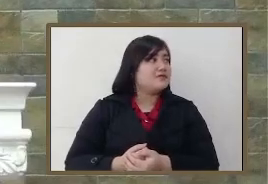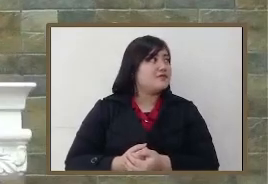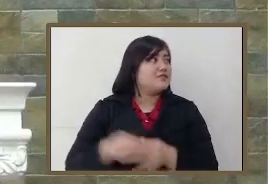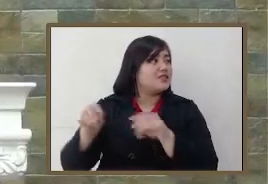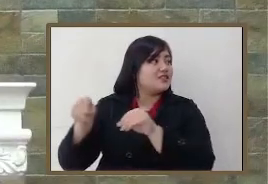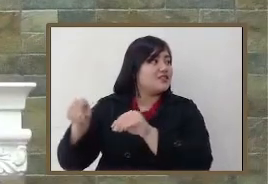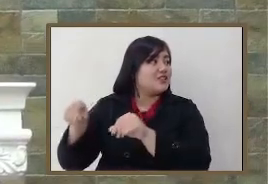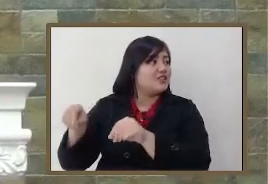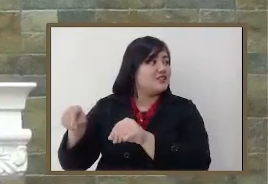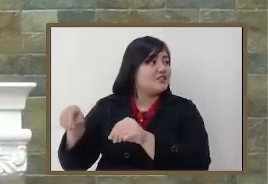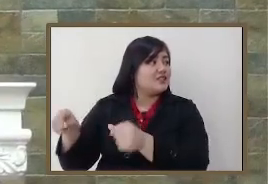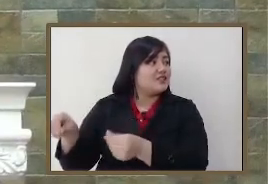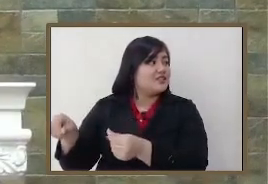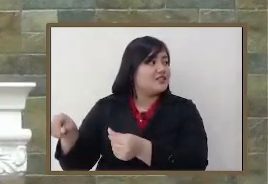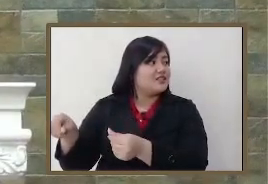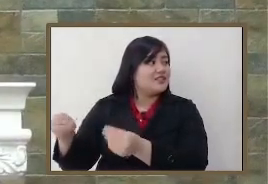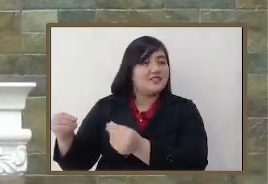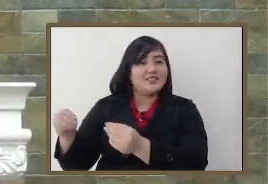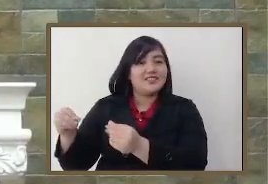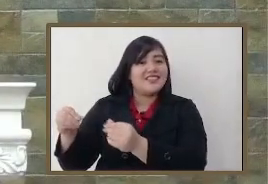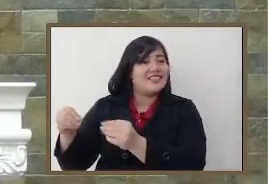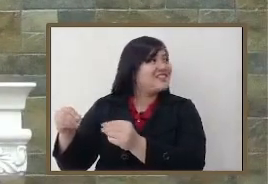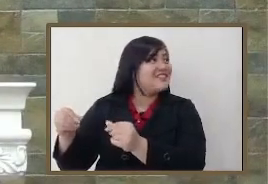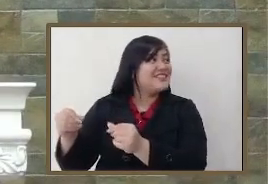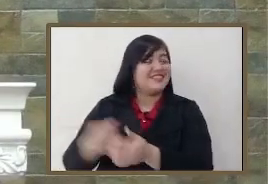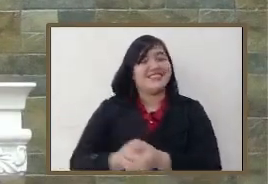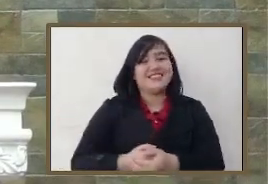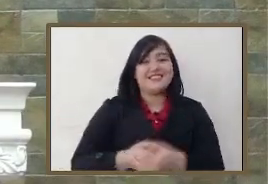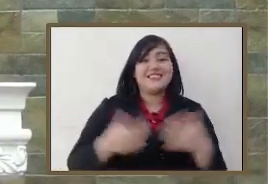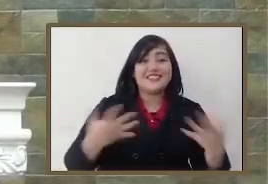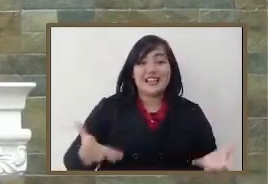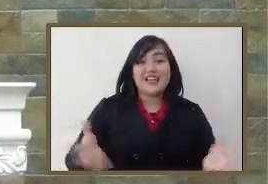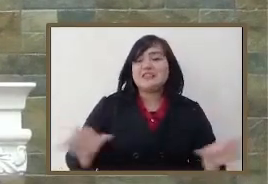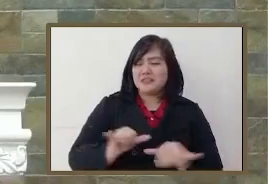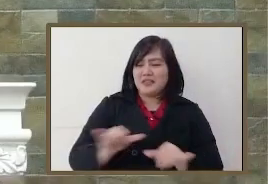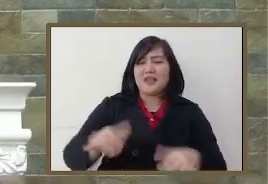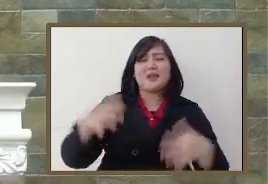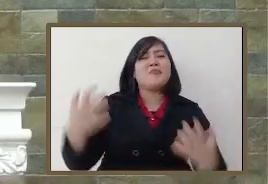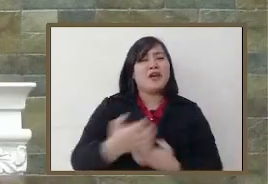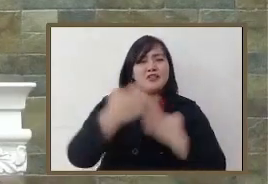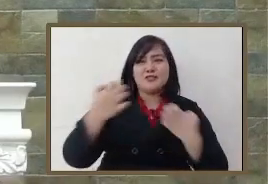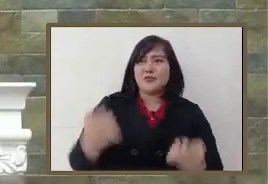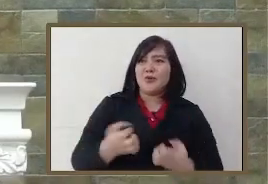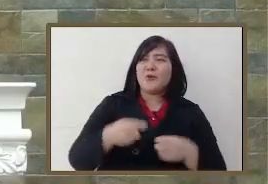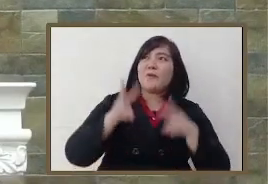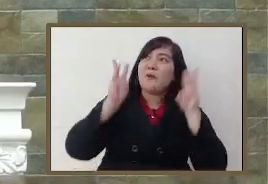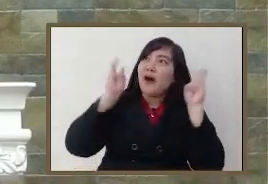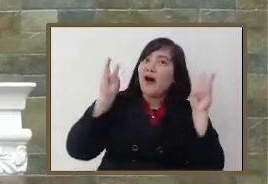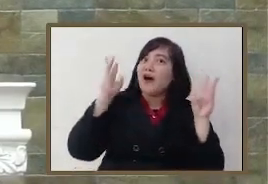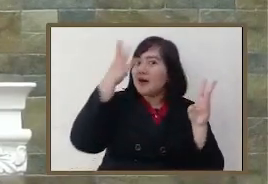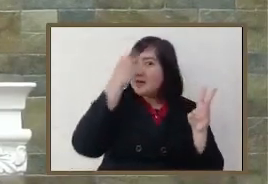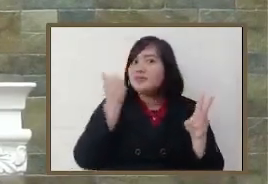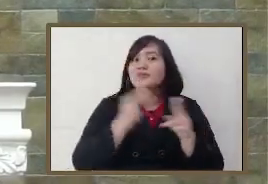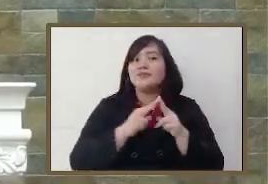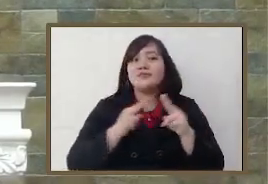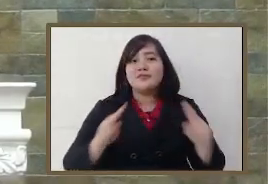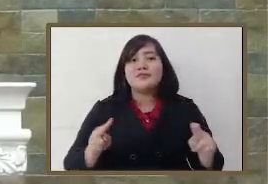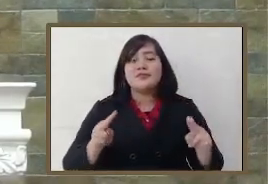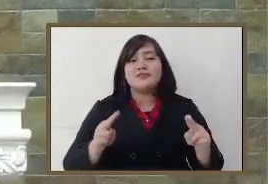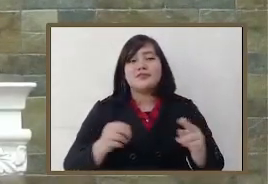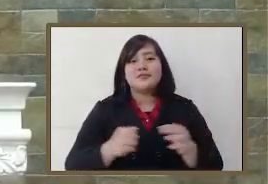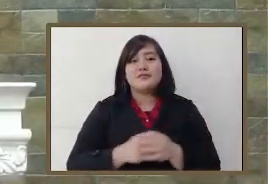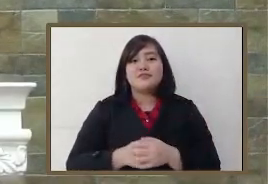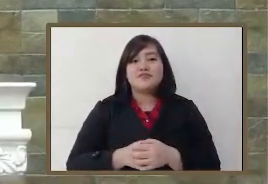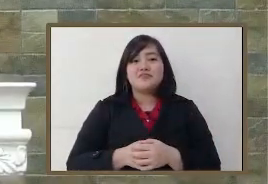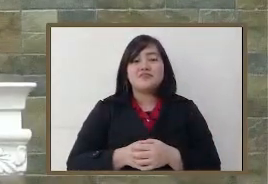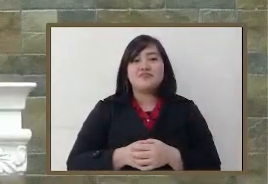Pareha sila nag-i-enjoy sa kanilang bahay. Parehas maganda ang kanilang bahay. Maaaring pareha sila magsasabing,